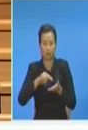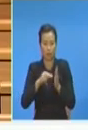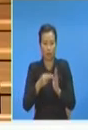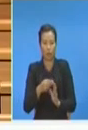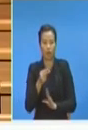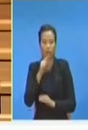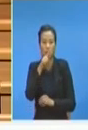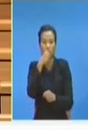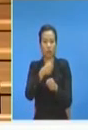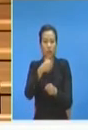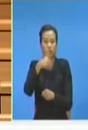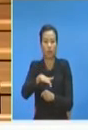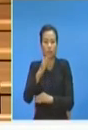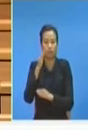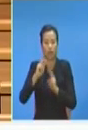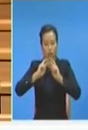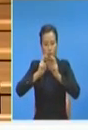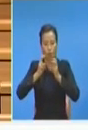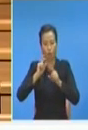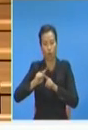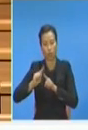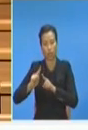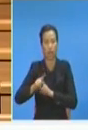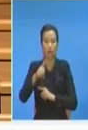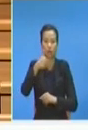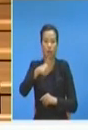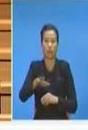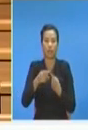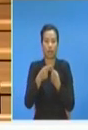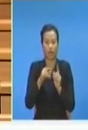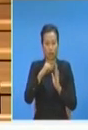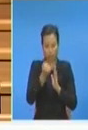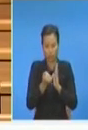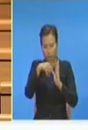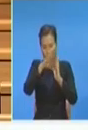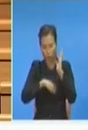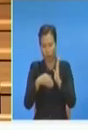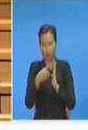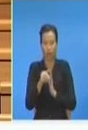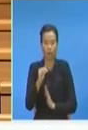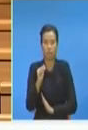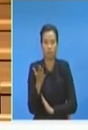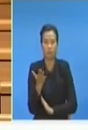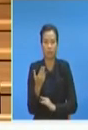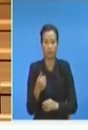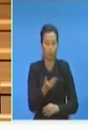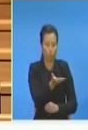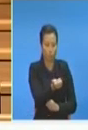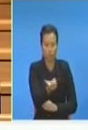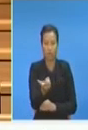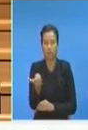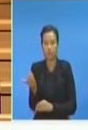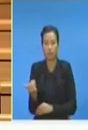ยครับต่างจังหวัดบางจังหวัดไม่มีฮะต้องไปยืมหน้าที่อื่นมาทำ